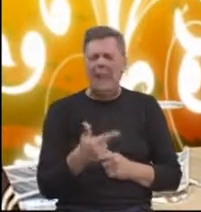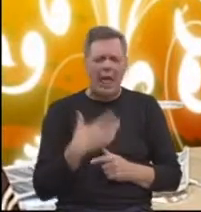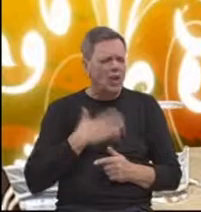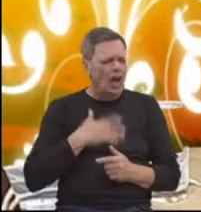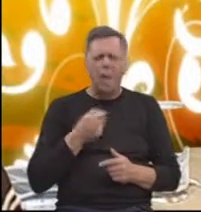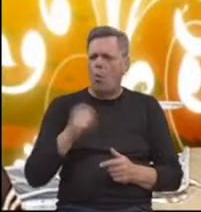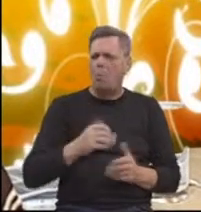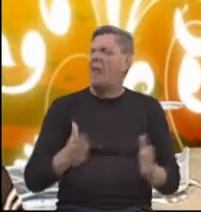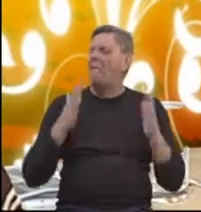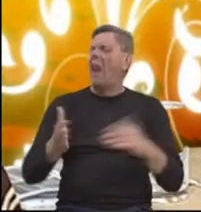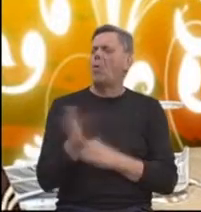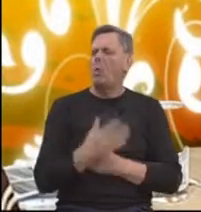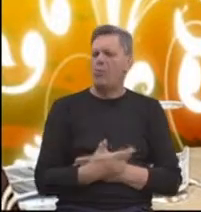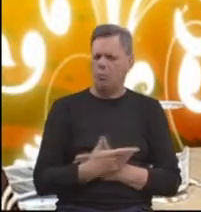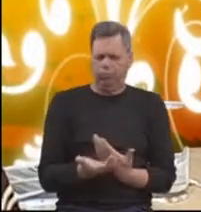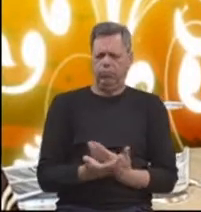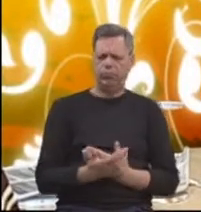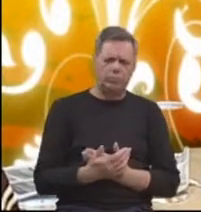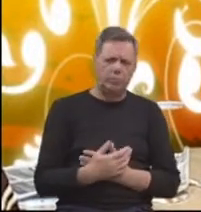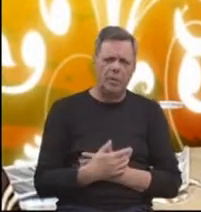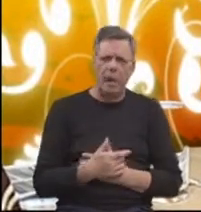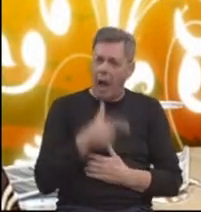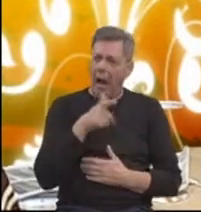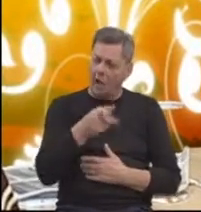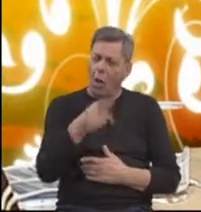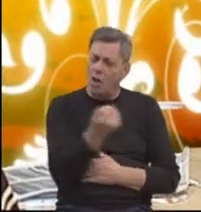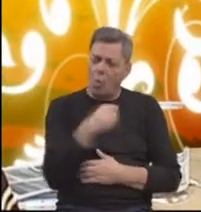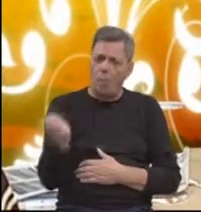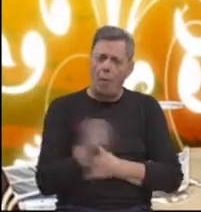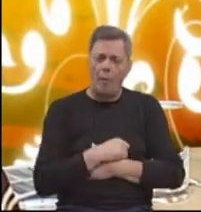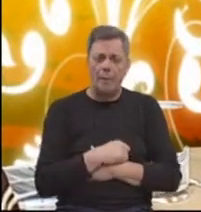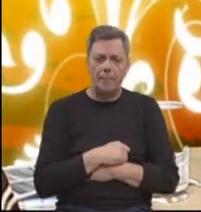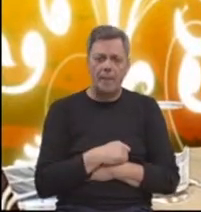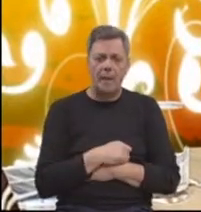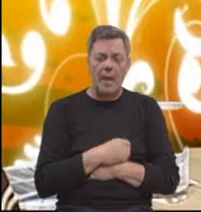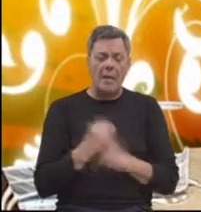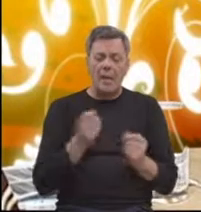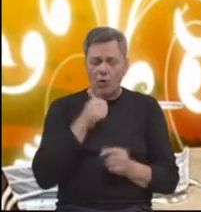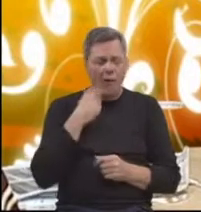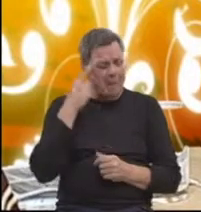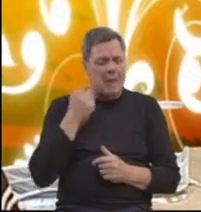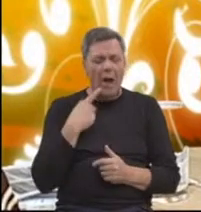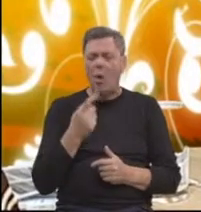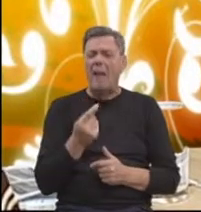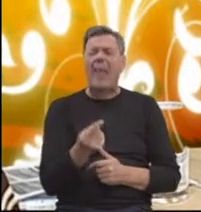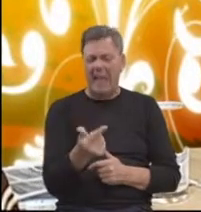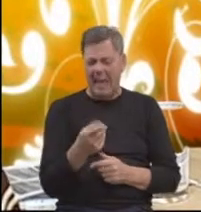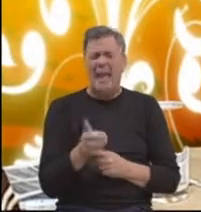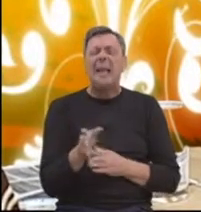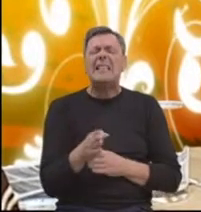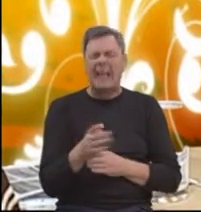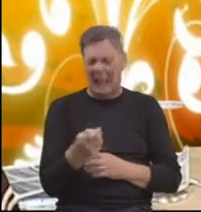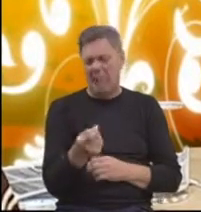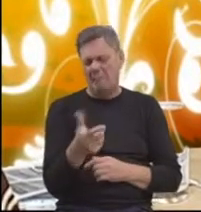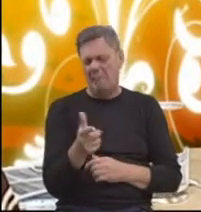nešto što je zaista nepodnošljivo za naš džep i teško, skupo? Zašto čovjek misli ako jede sardelicu da je jadan i